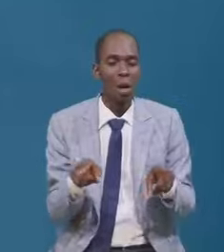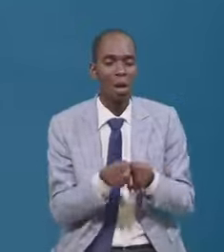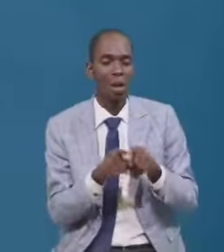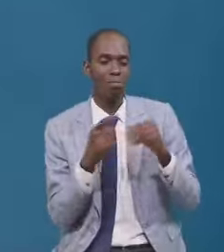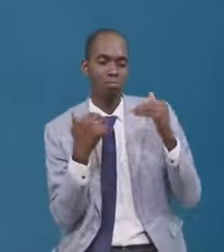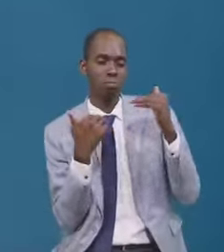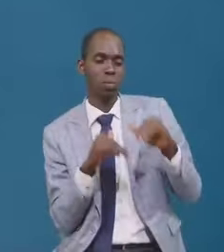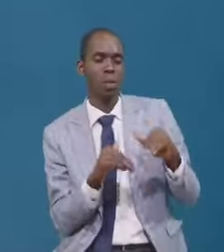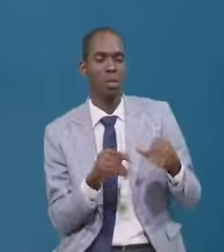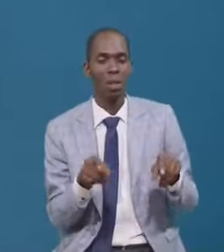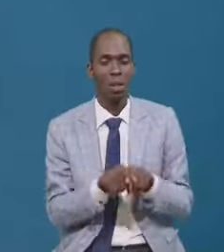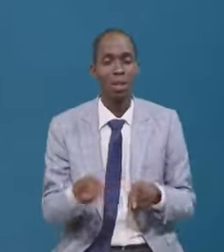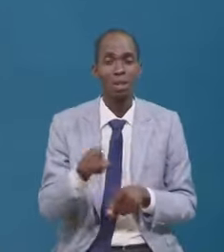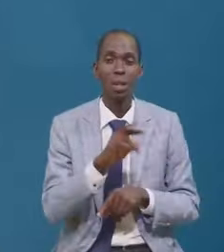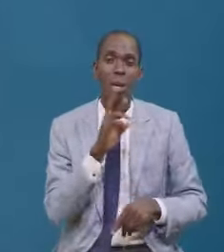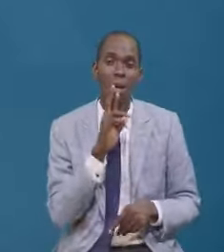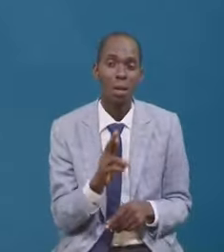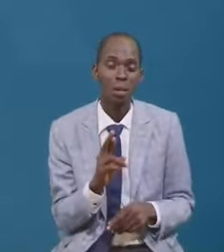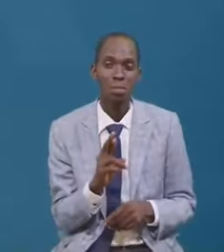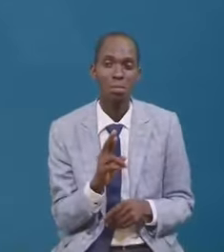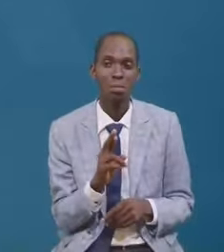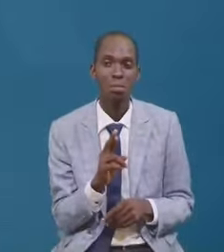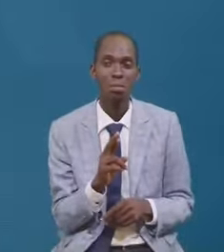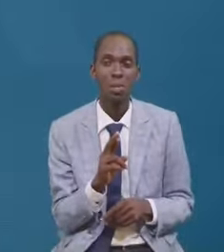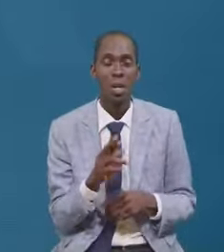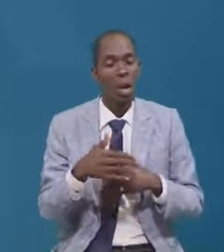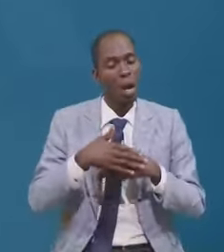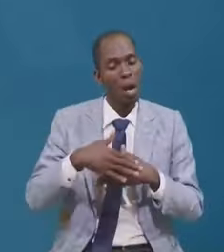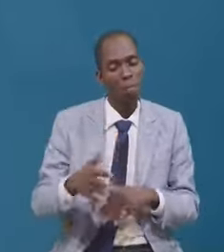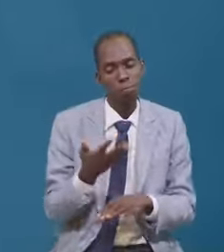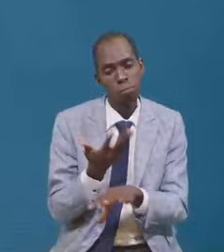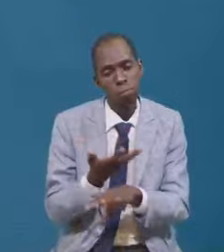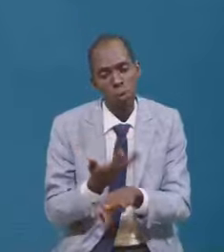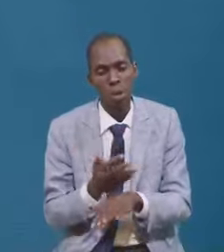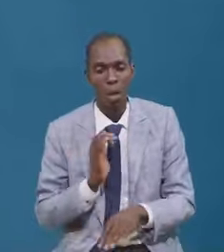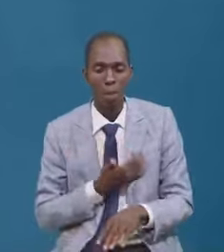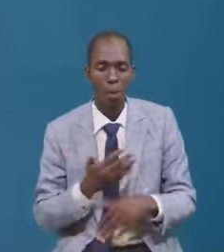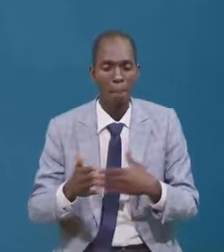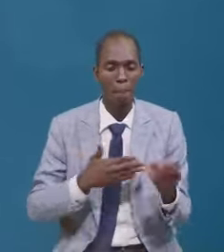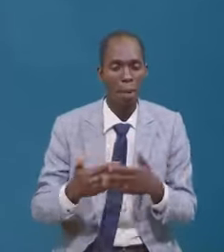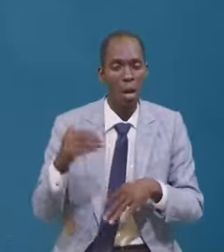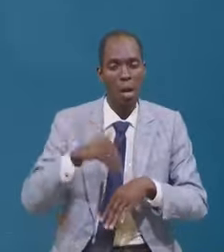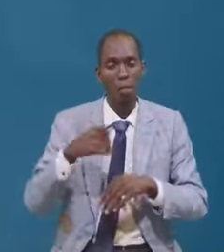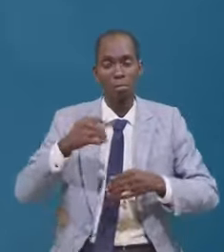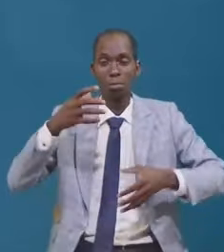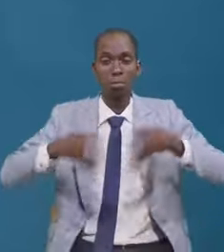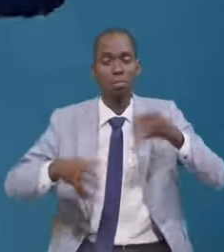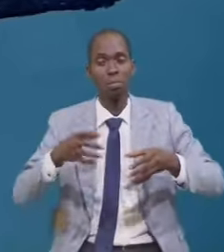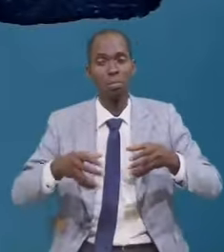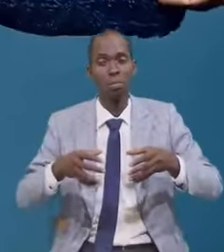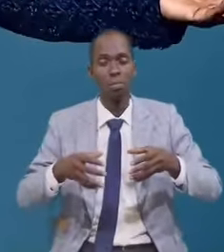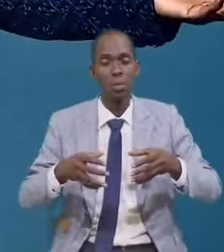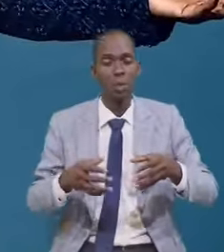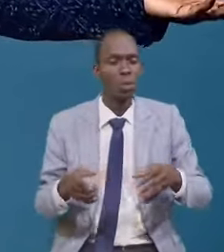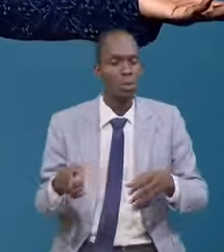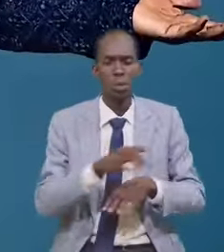they are, variki unnadi parimitamaina shakti, after pleading our case in the court, mana case nu court lo vadinchochu, they don't go